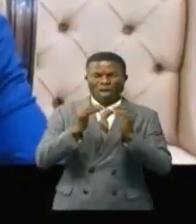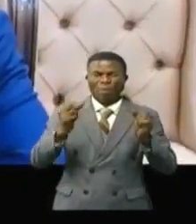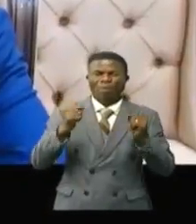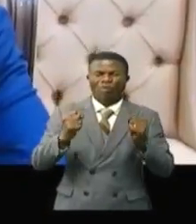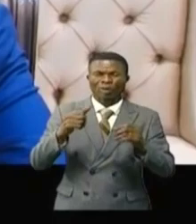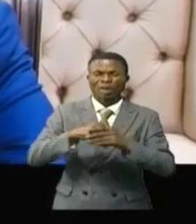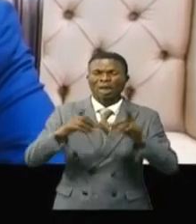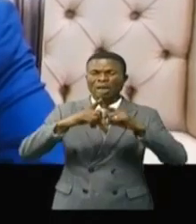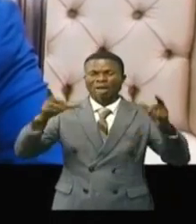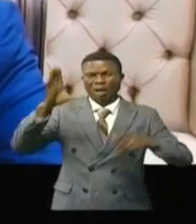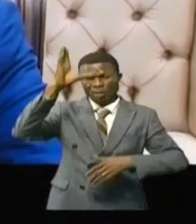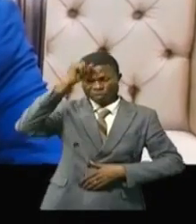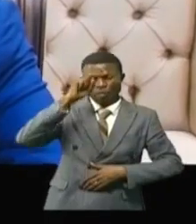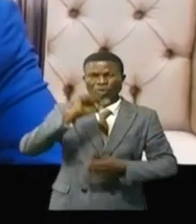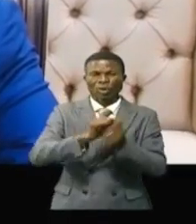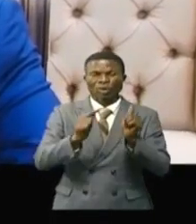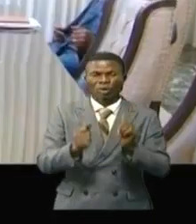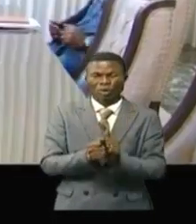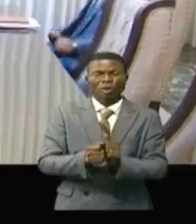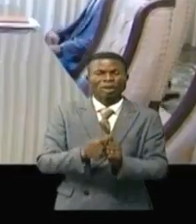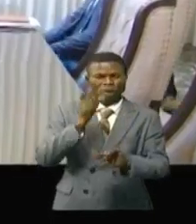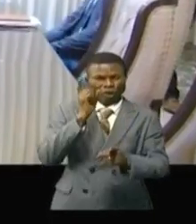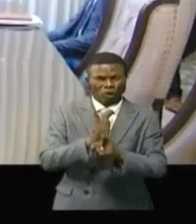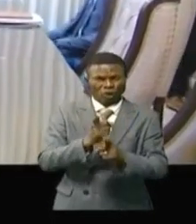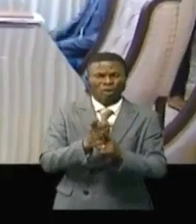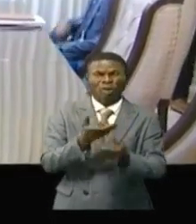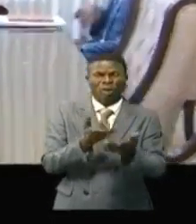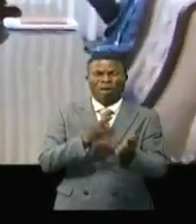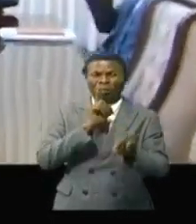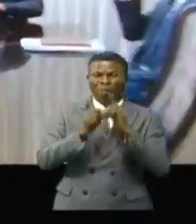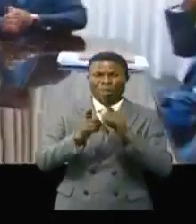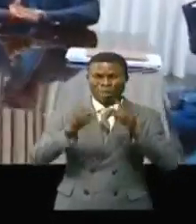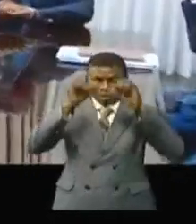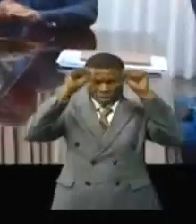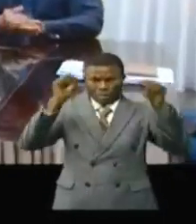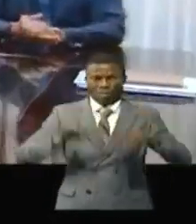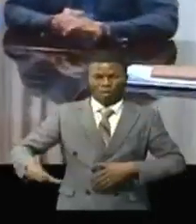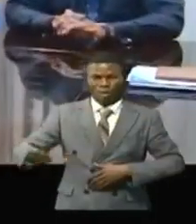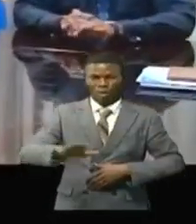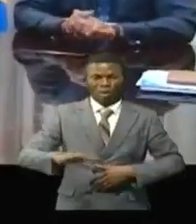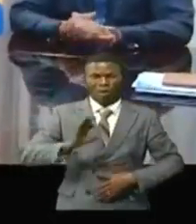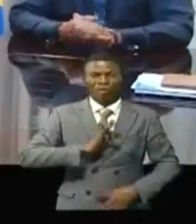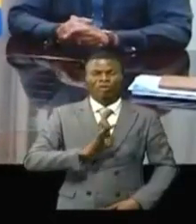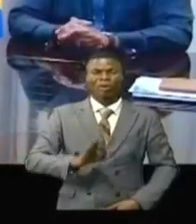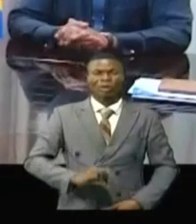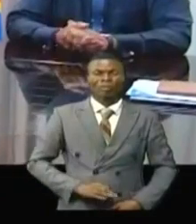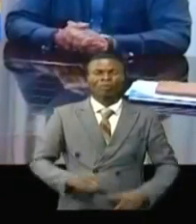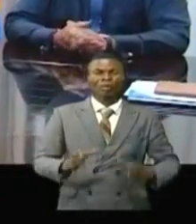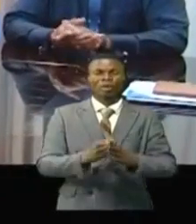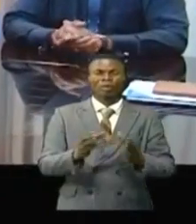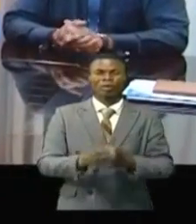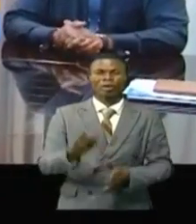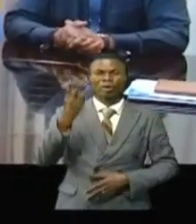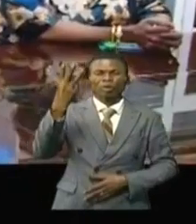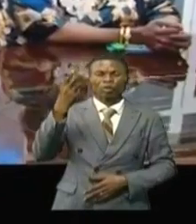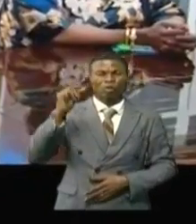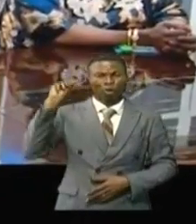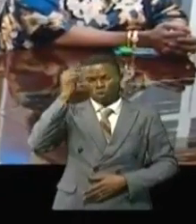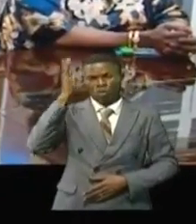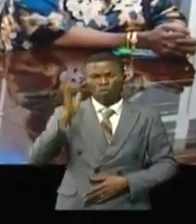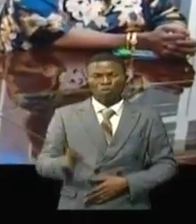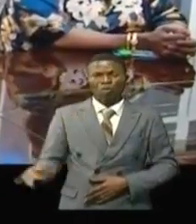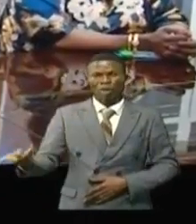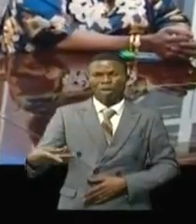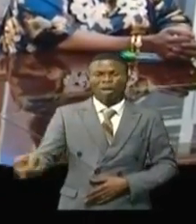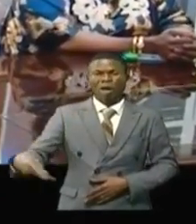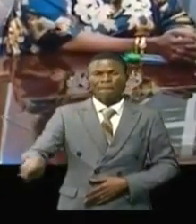grands Bandundu. La question était au centre des échanges du président de la République Félix-Antoine Tshisekedi Tshilombo avec les gouverneurs des provinces